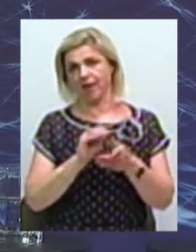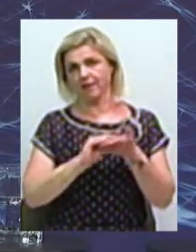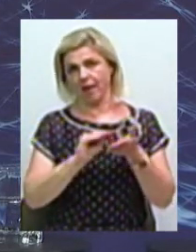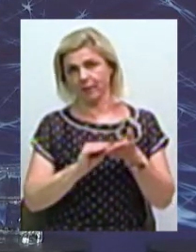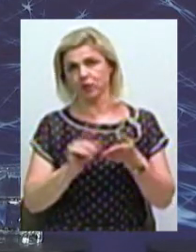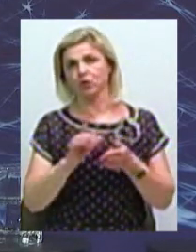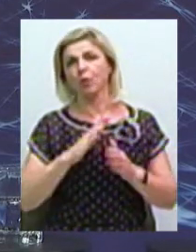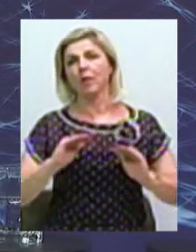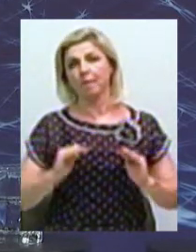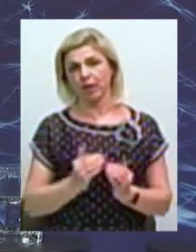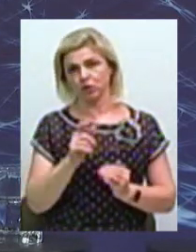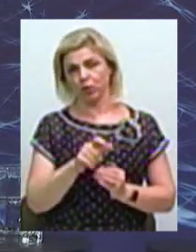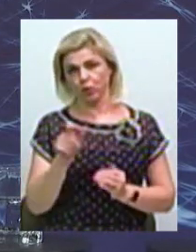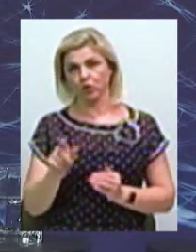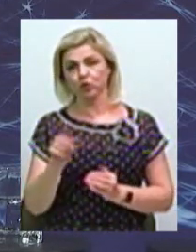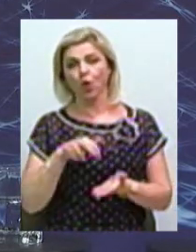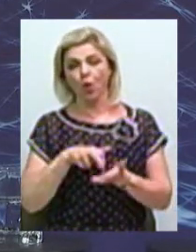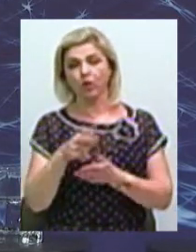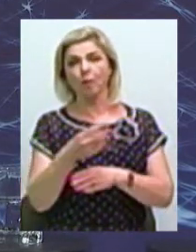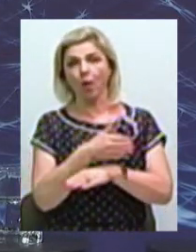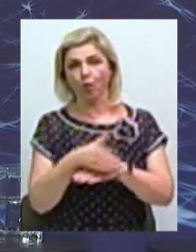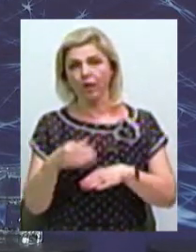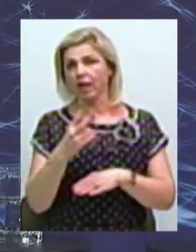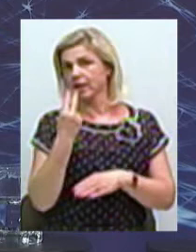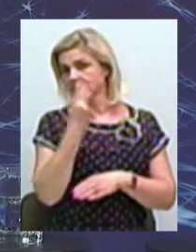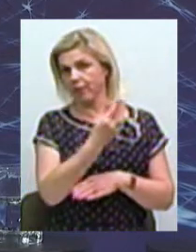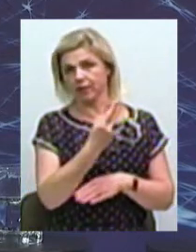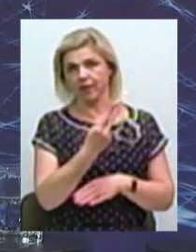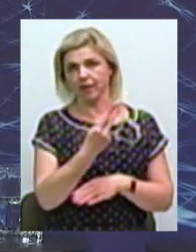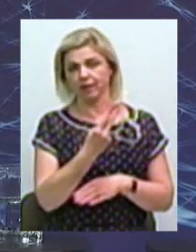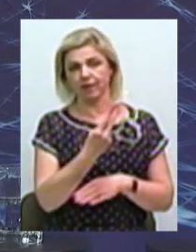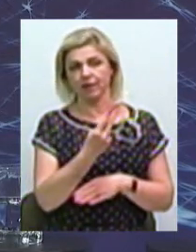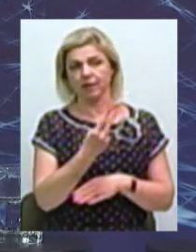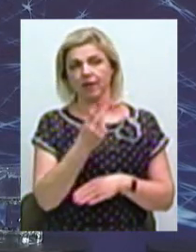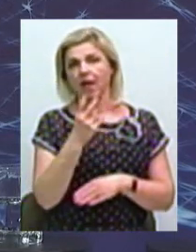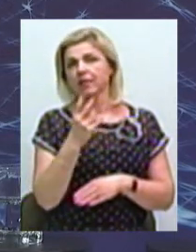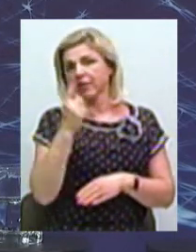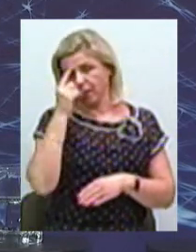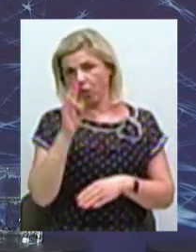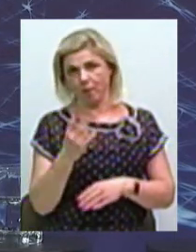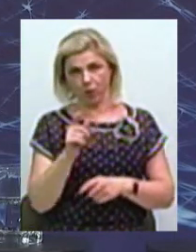стало менше людей, щоб ходити по вулицям і не дивитися на неадекватних людей.